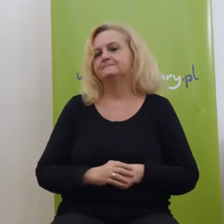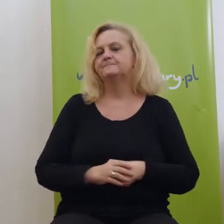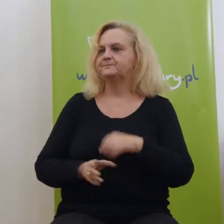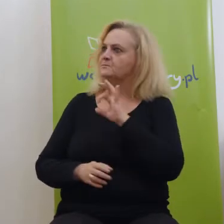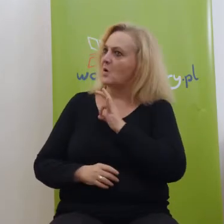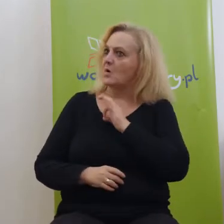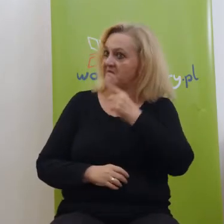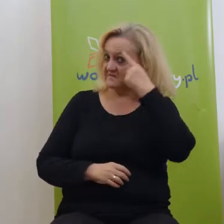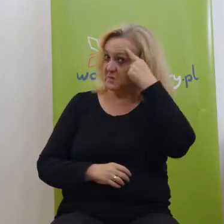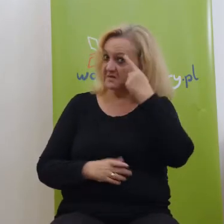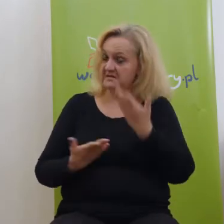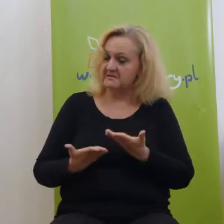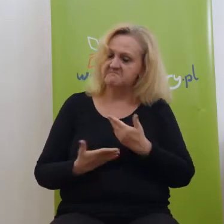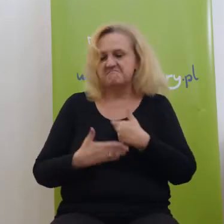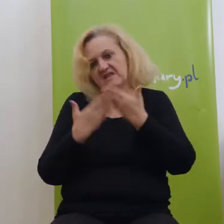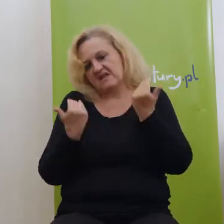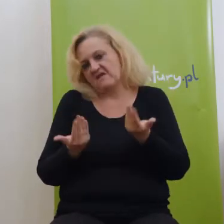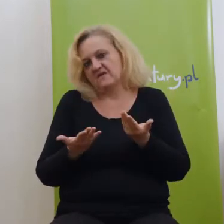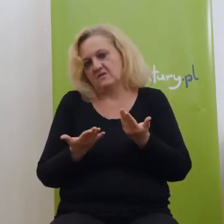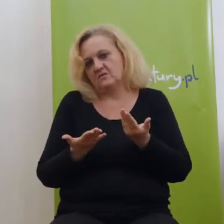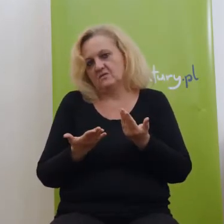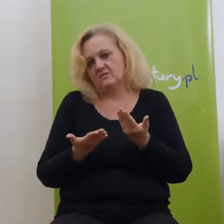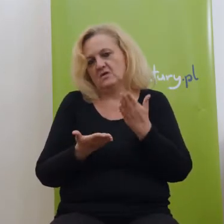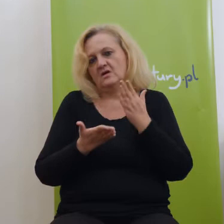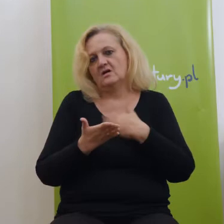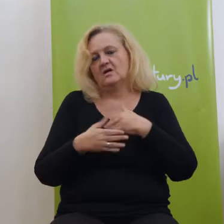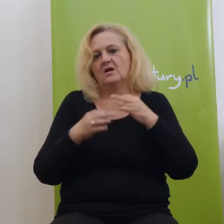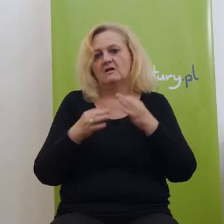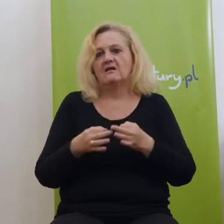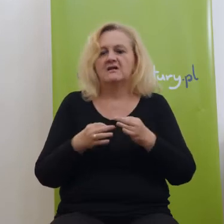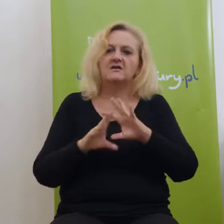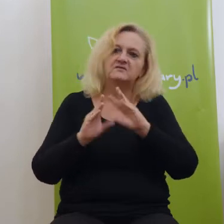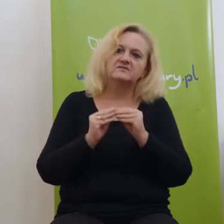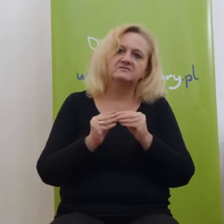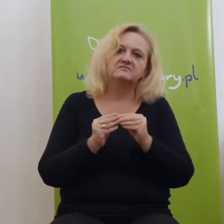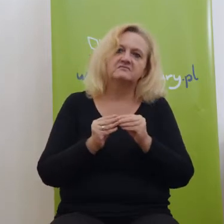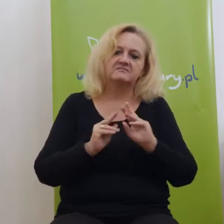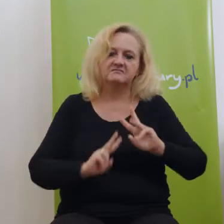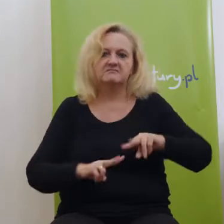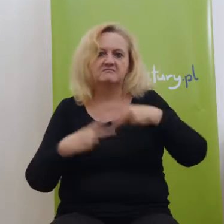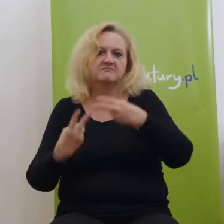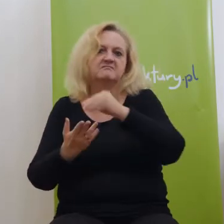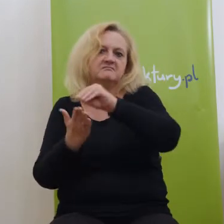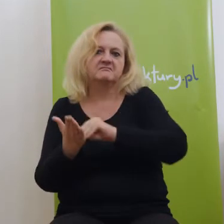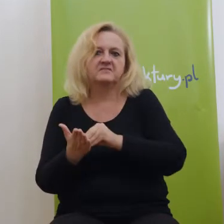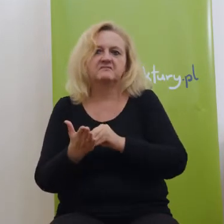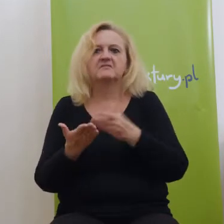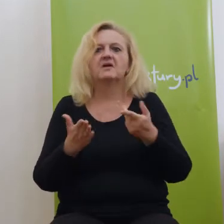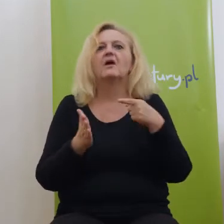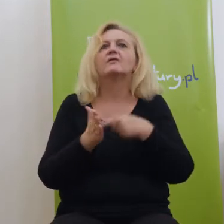Moje wspomnienie? Nie wiem, bo ja już to wszystko przetworzyłam w tym momencie na literaturę. To